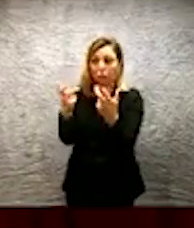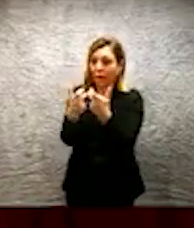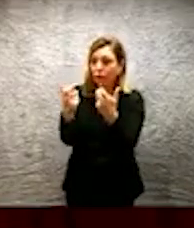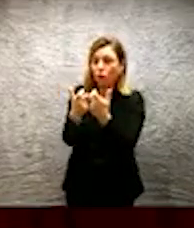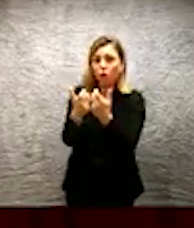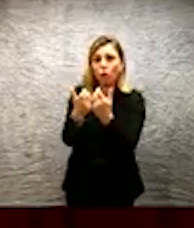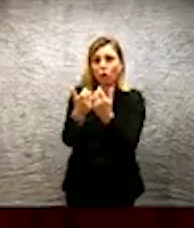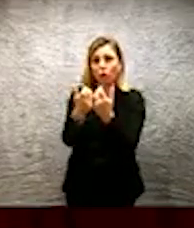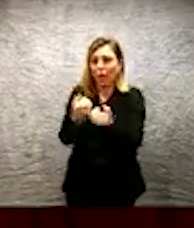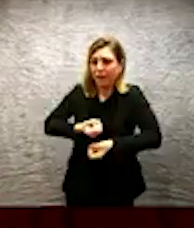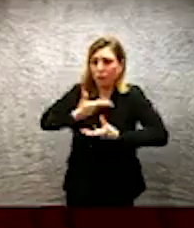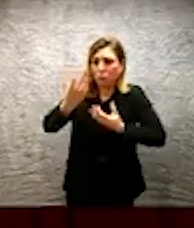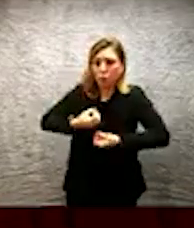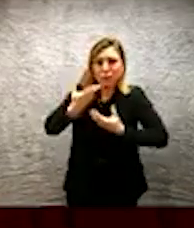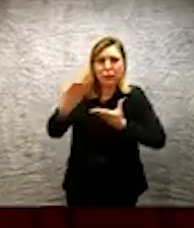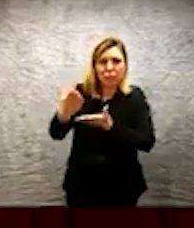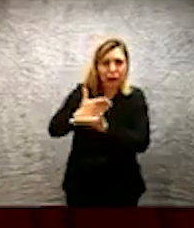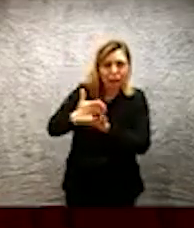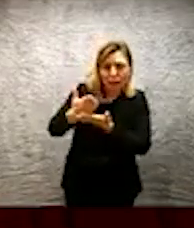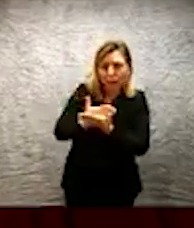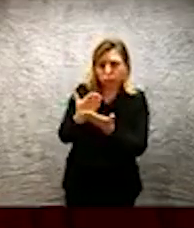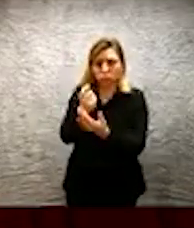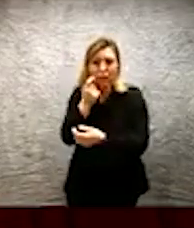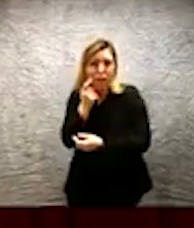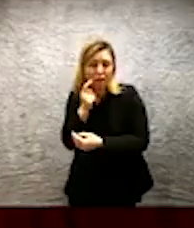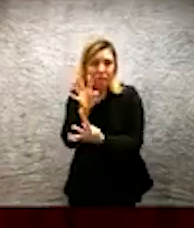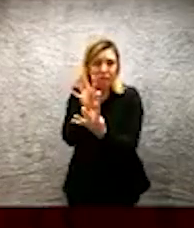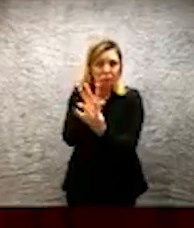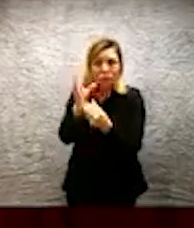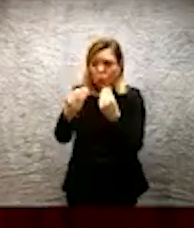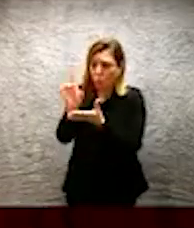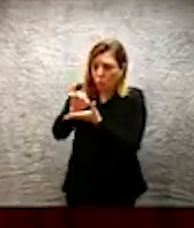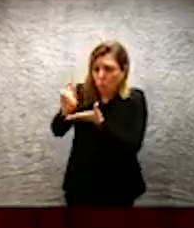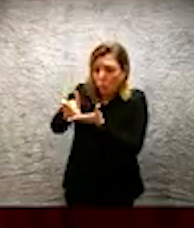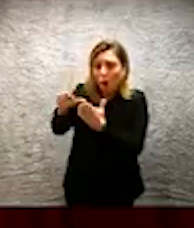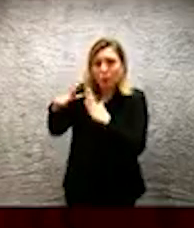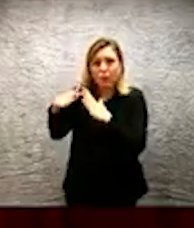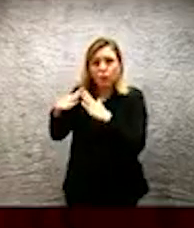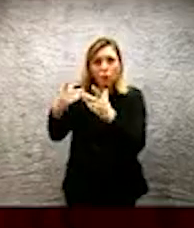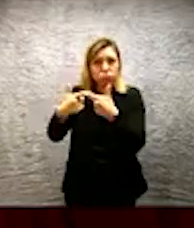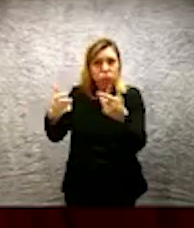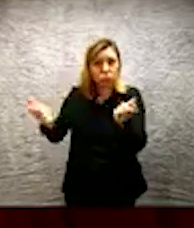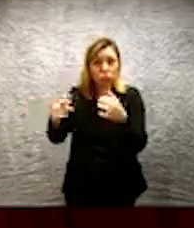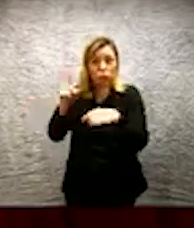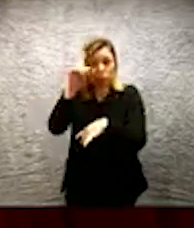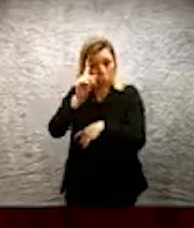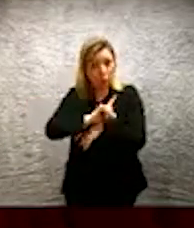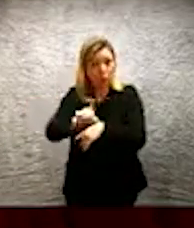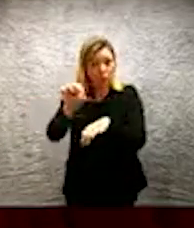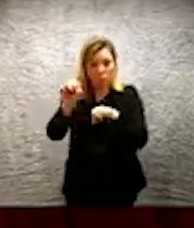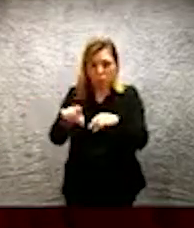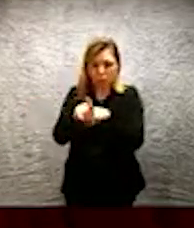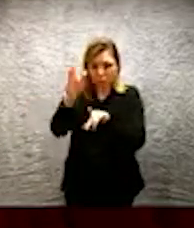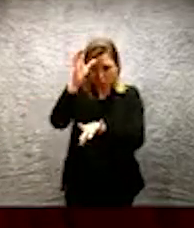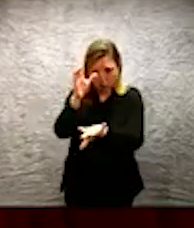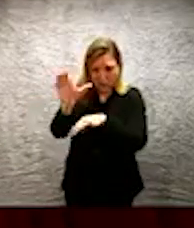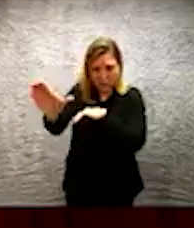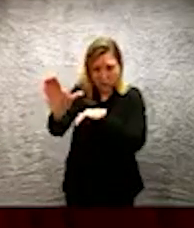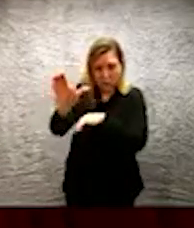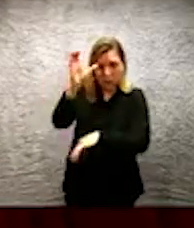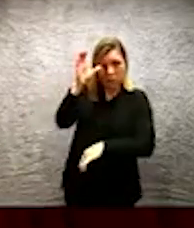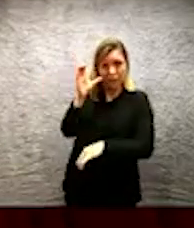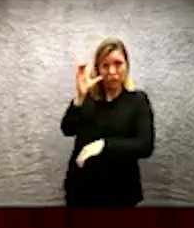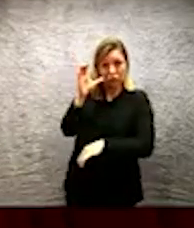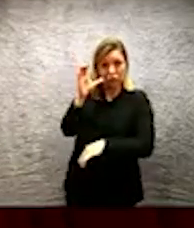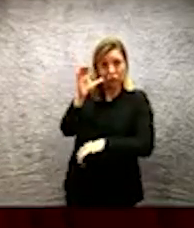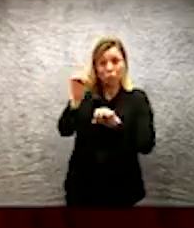exposé entre élèves, un devoir maison et aussi... pourquoi pas un partage de connaissances d'un troisième pouvant